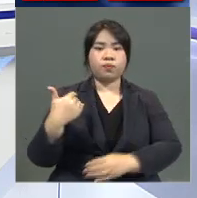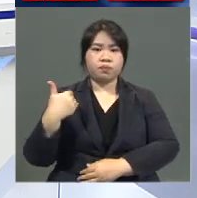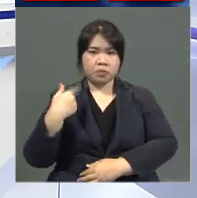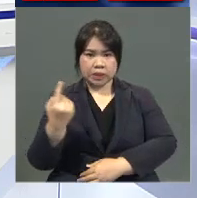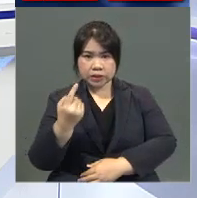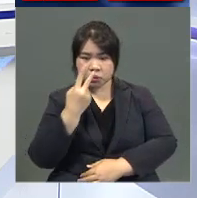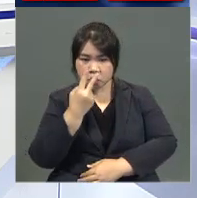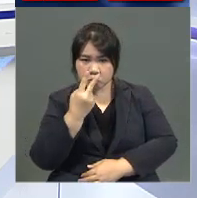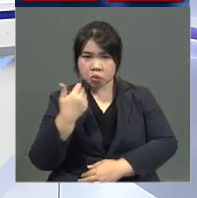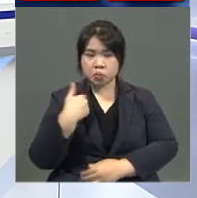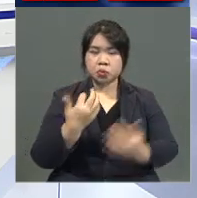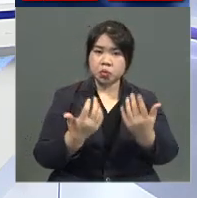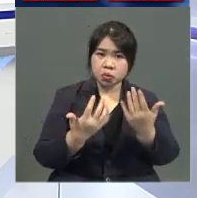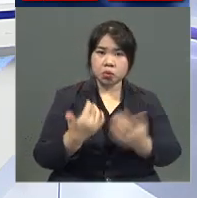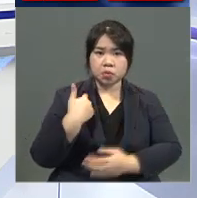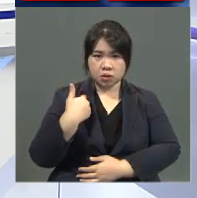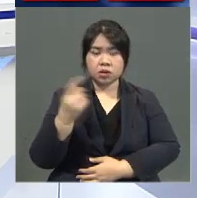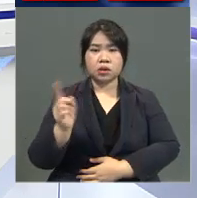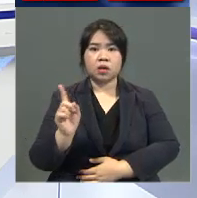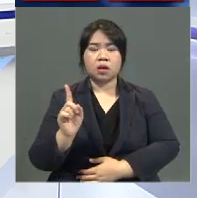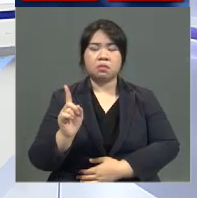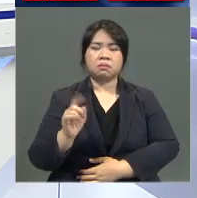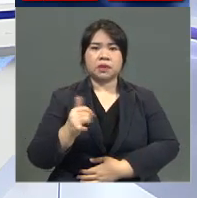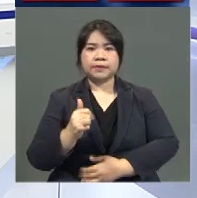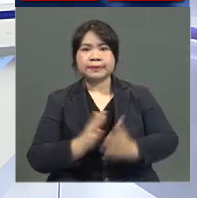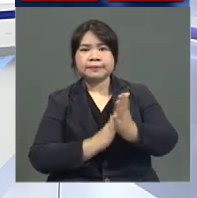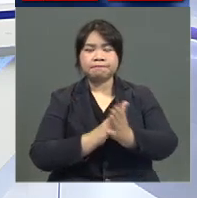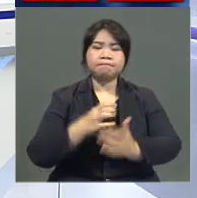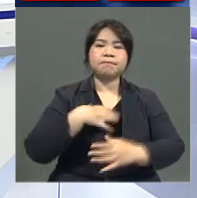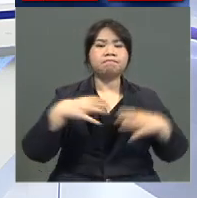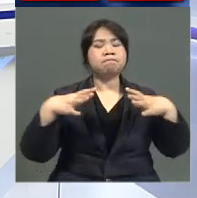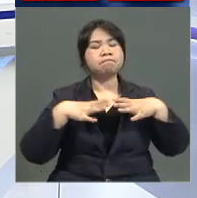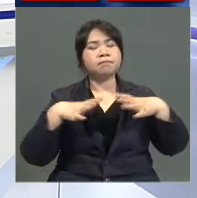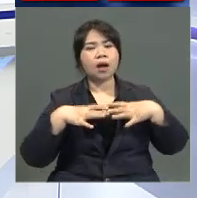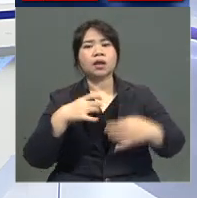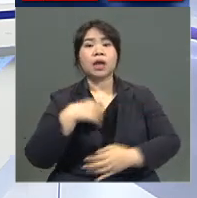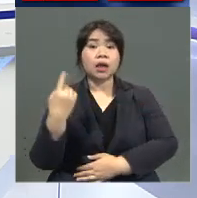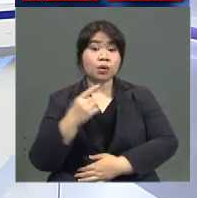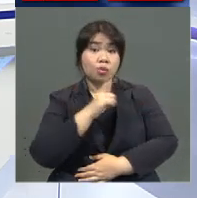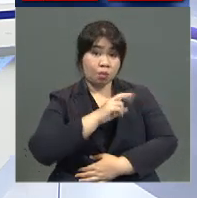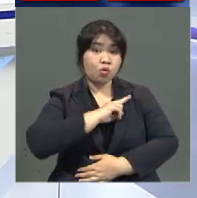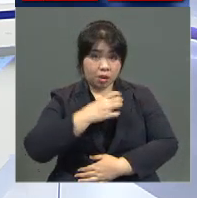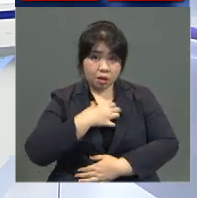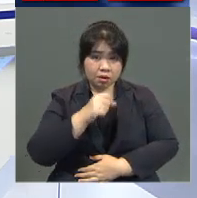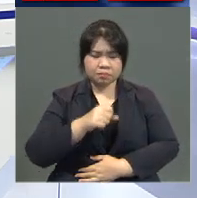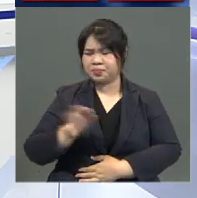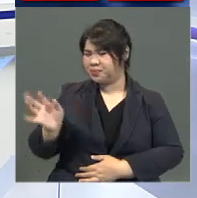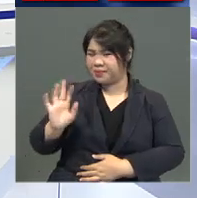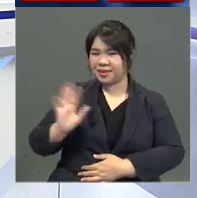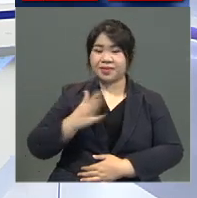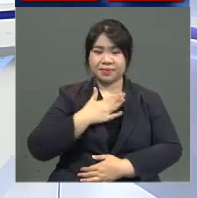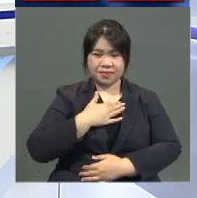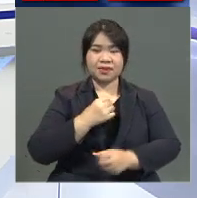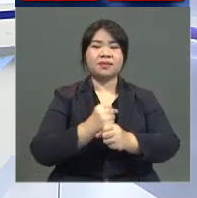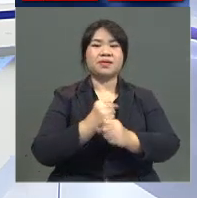ๆคนจับตาแล้วก็รอคอยกันอยู ่ บางคนแบบอยากจะไปพักผ่อนมานานแล้ว พูดถึงตัวเองหรือเปล่า ไม่ใช่เลยดิฉันเนี่ยต้อง